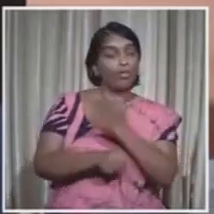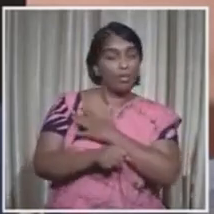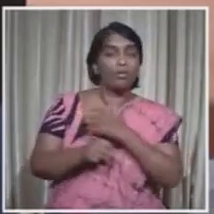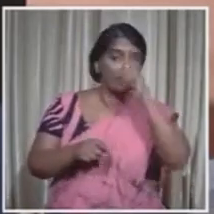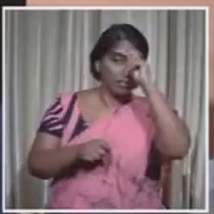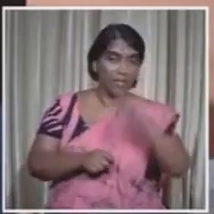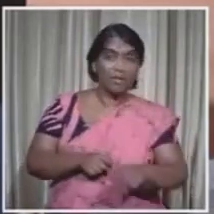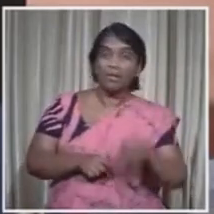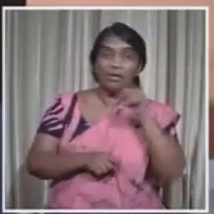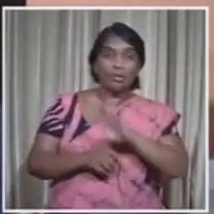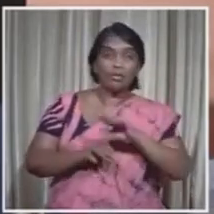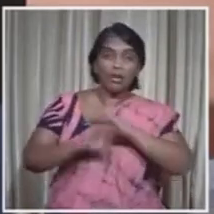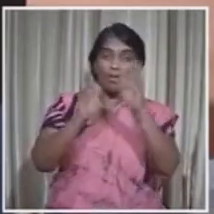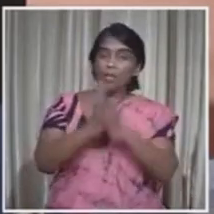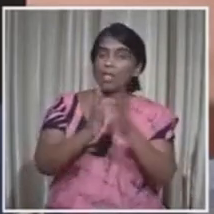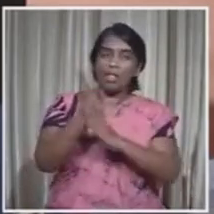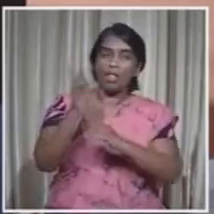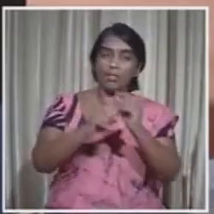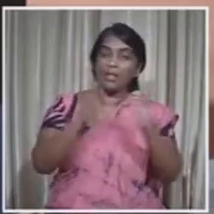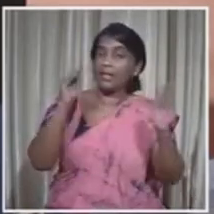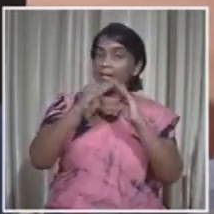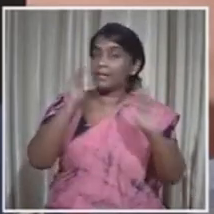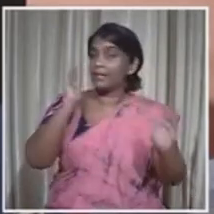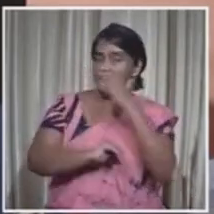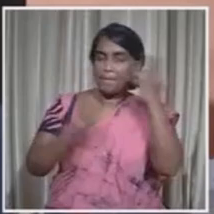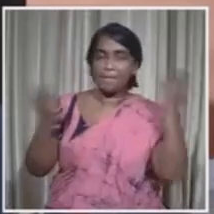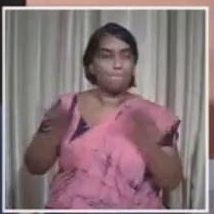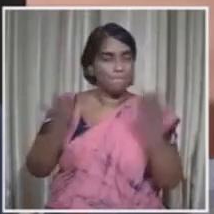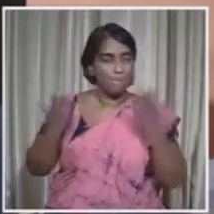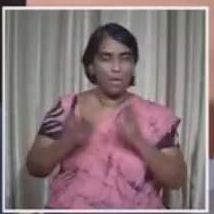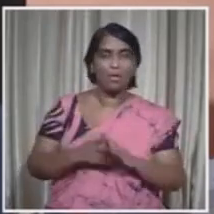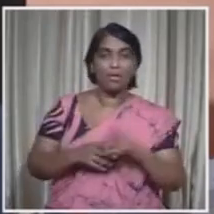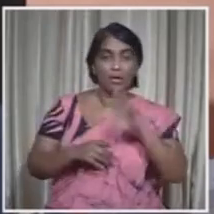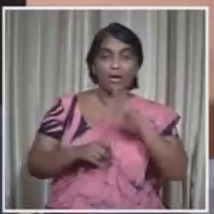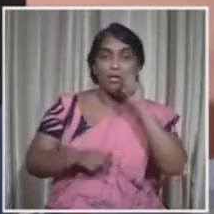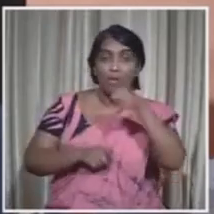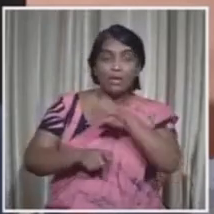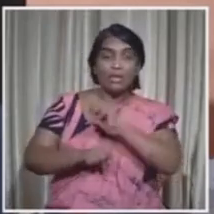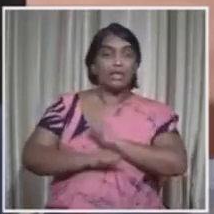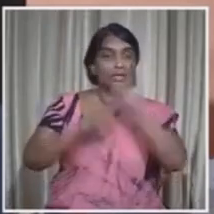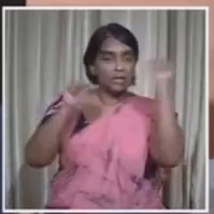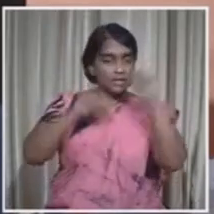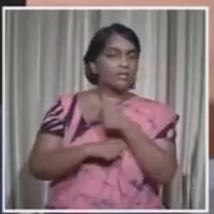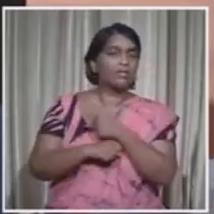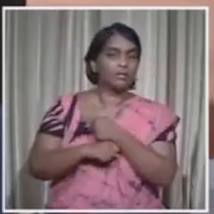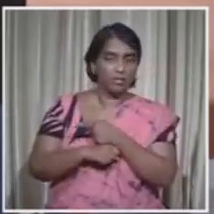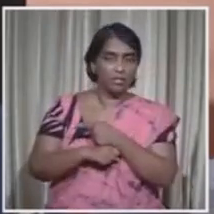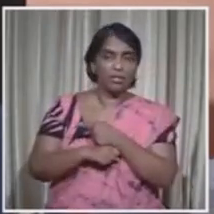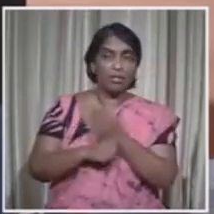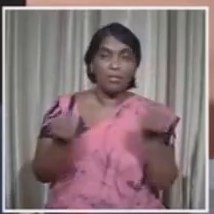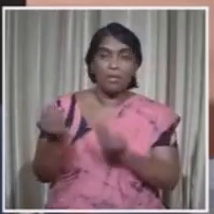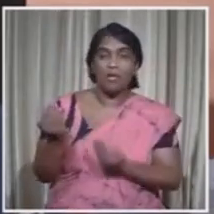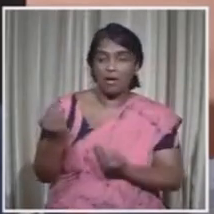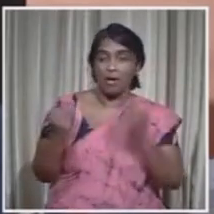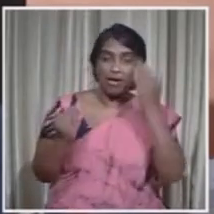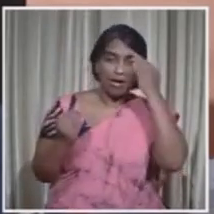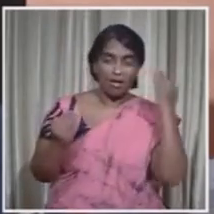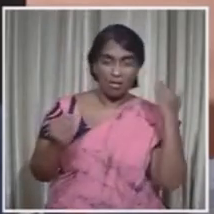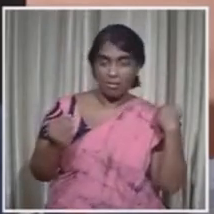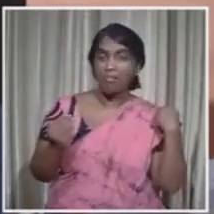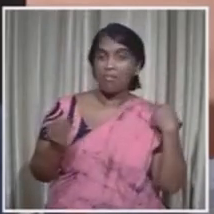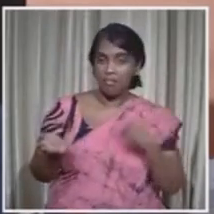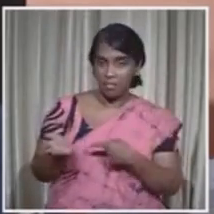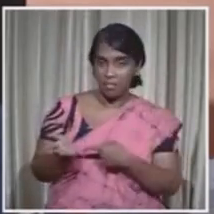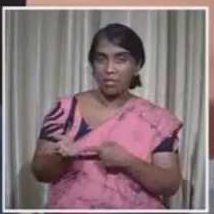මහත්තයා විතරනේ මෙතන එකමති කෙනෙක්වත් ගෙදර යන්න බැරි කරනවා. මේ ජනතාව උද්ඝෝෂණය කරන්නේ අර බබෙක් උස්සන් ආපු අම්මා මේ මේ මේ